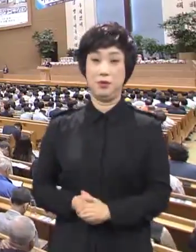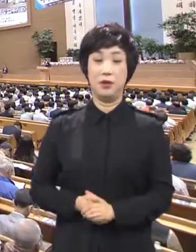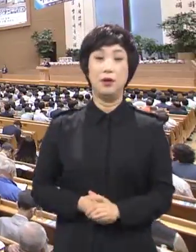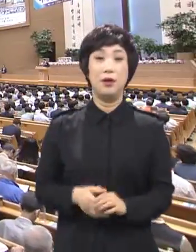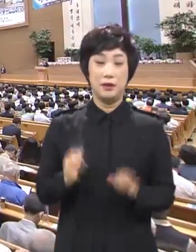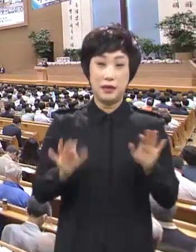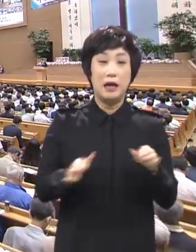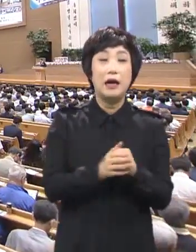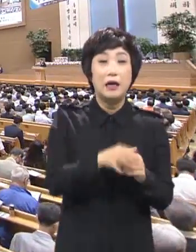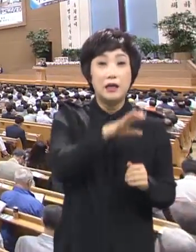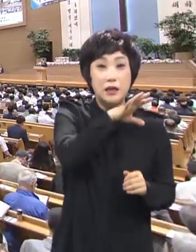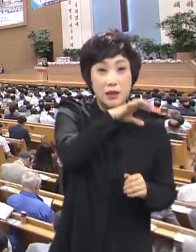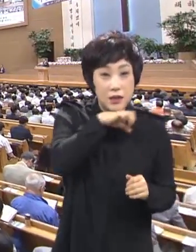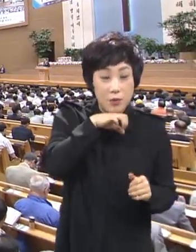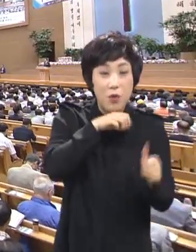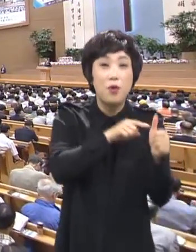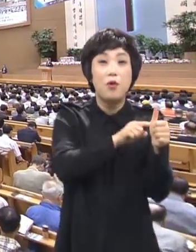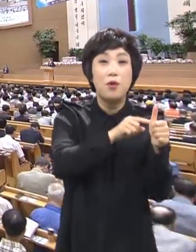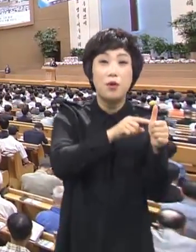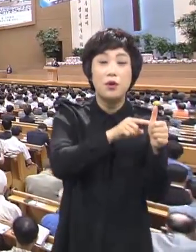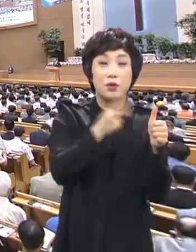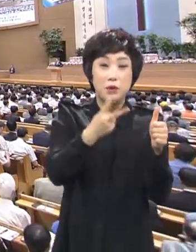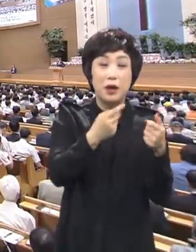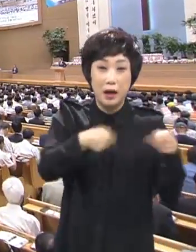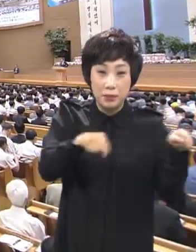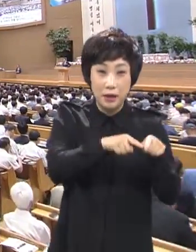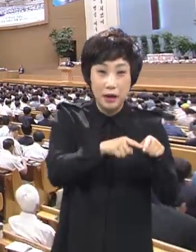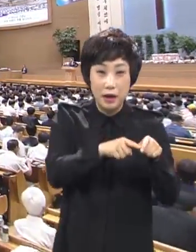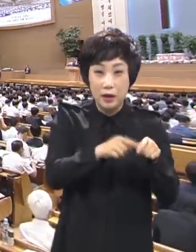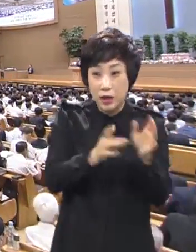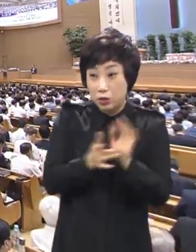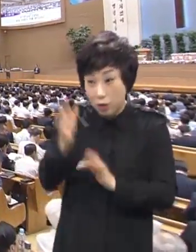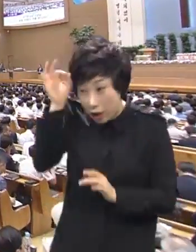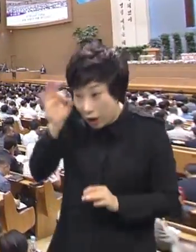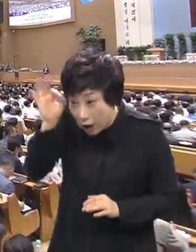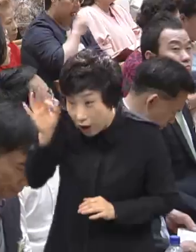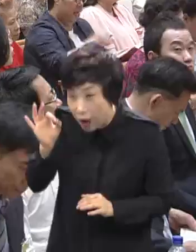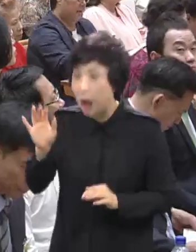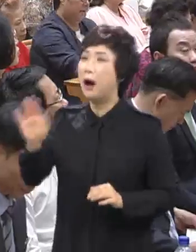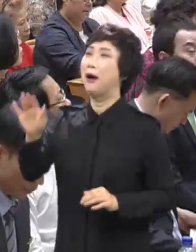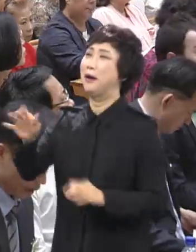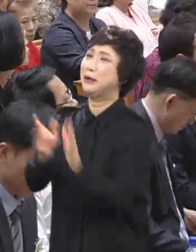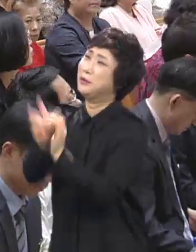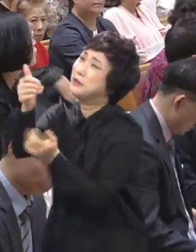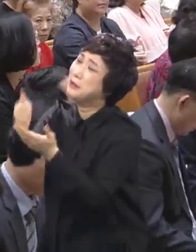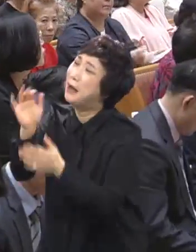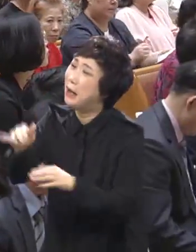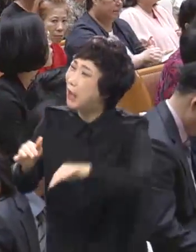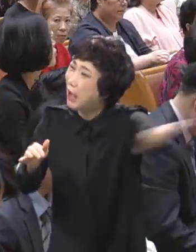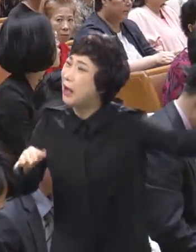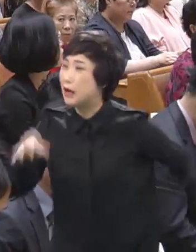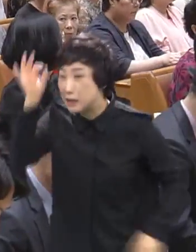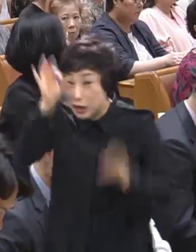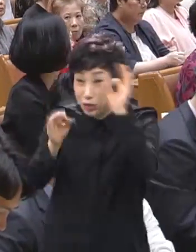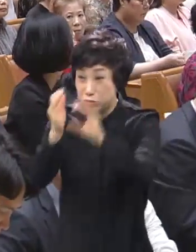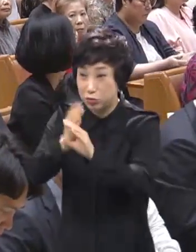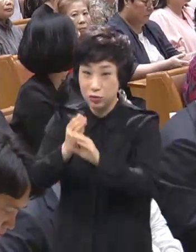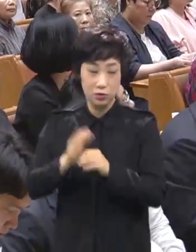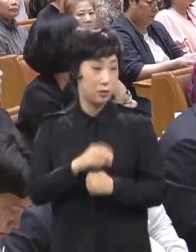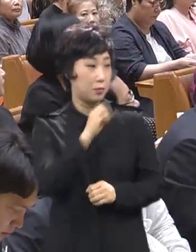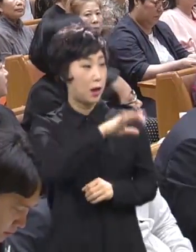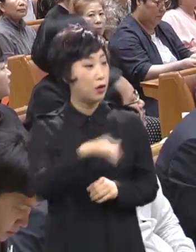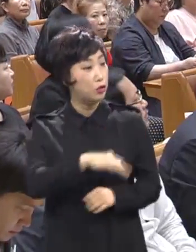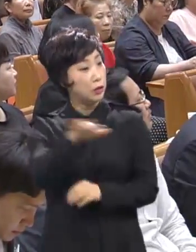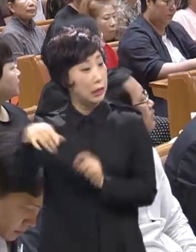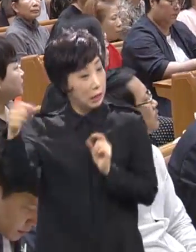시몬과 및 그와 함께 있는 자들이 예수의 뒤를 따라가 만나서 가로되 모든 사람이 주를 찾나이다. 이르시되 우리가 다른 가까운